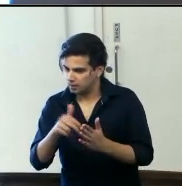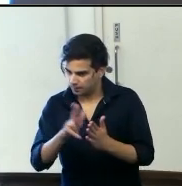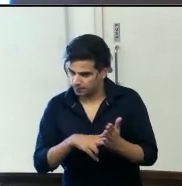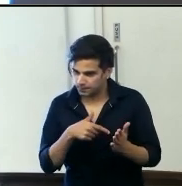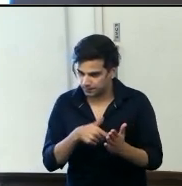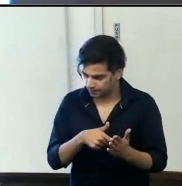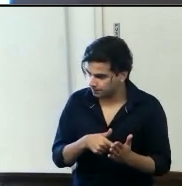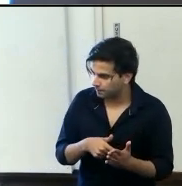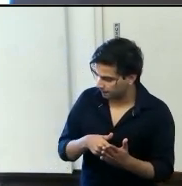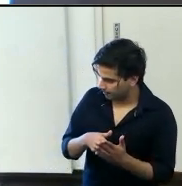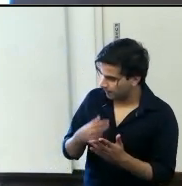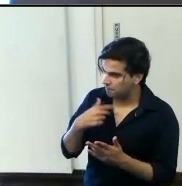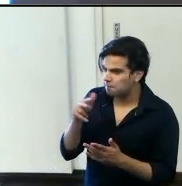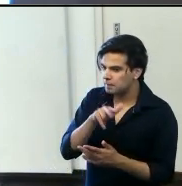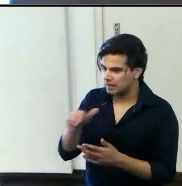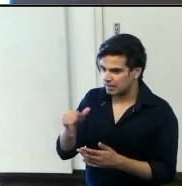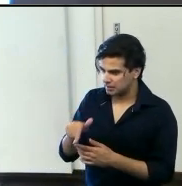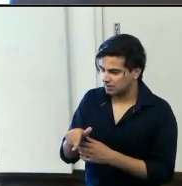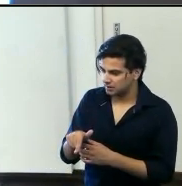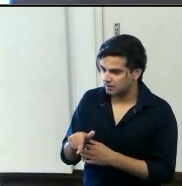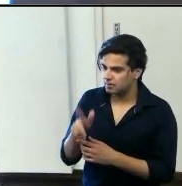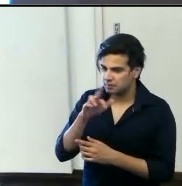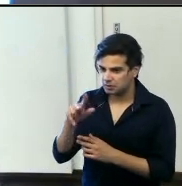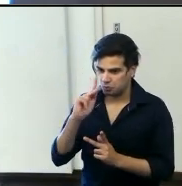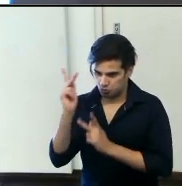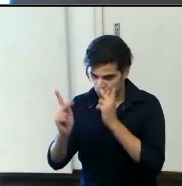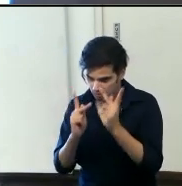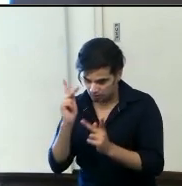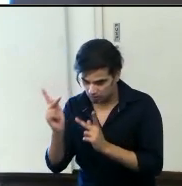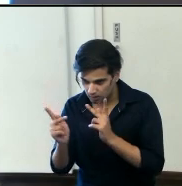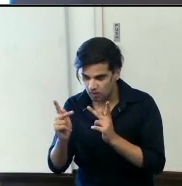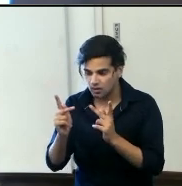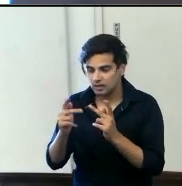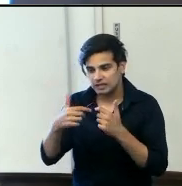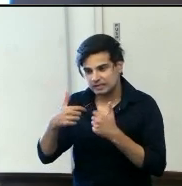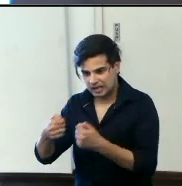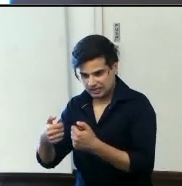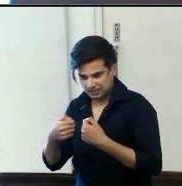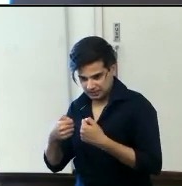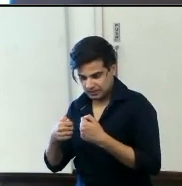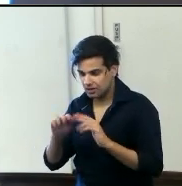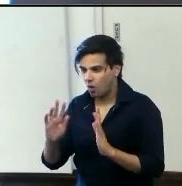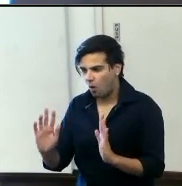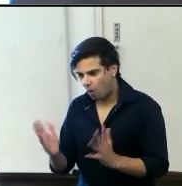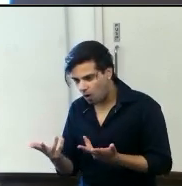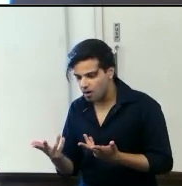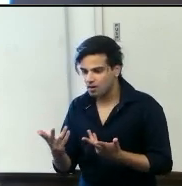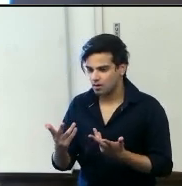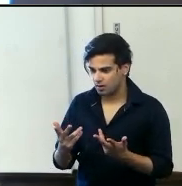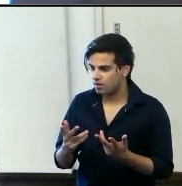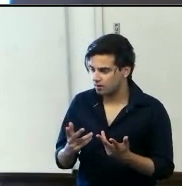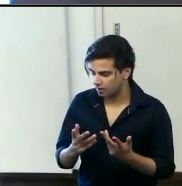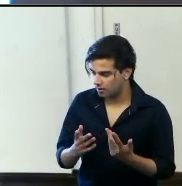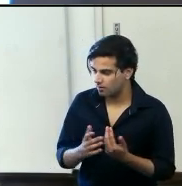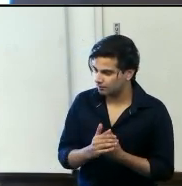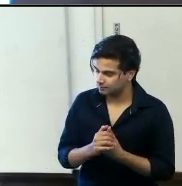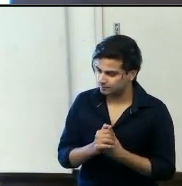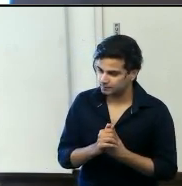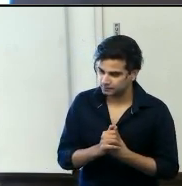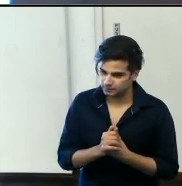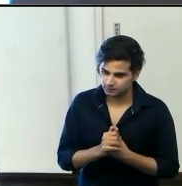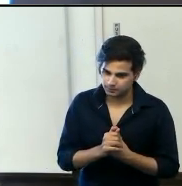ಒಂಥರದಲ್ಲಿ ಮೀನಿಂಗ್, ವಿಜುವಲ್, ಟೆಕ್ಸ್ಟ್, ಈ ಮೂರನ್ನು ಜೊತೆಗೆ ಇಟ್ಕೊಂಡು ನೋಡಿದ್ರೆ